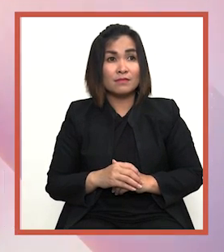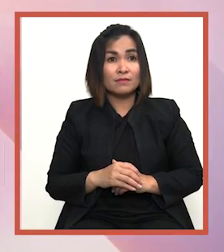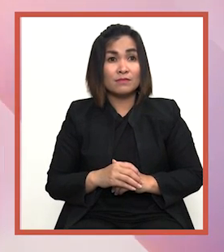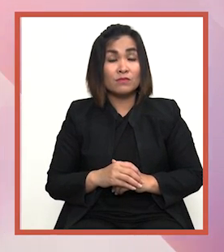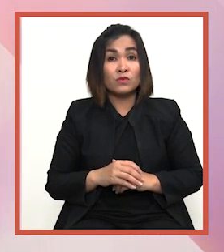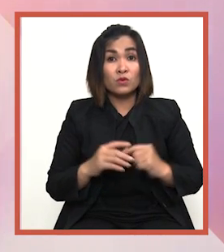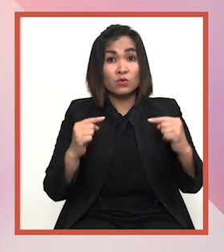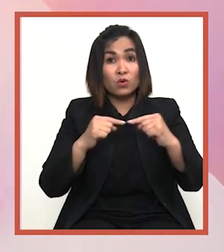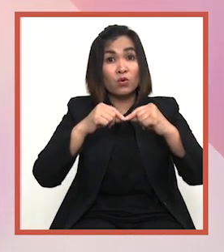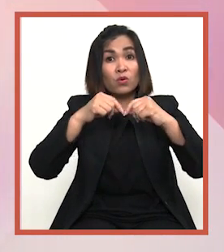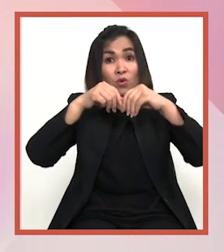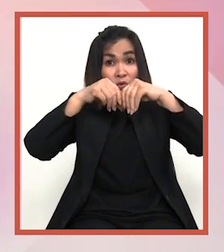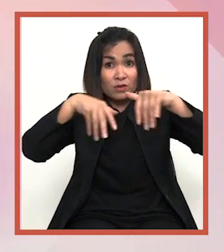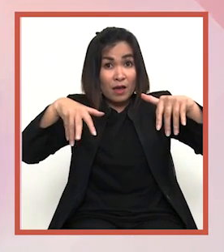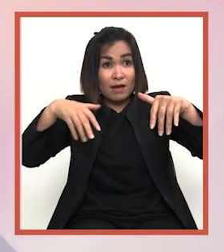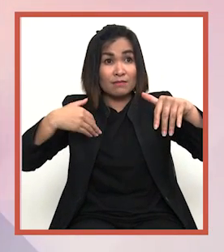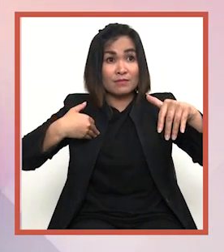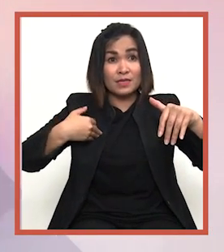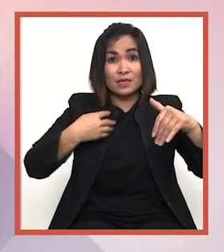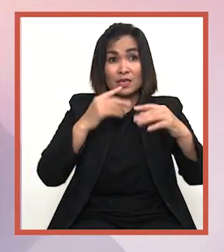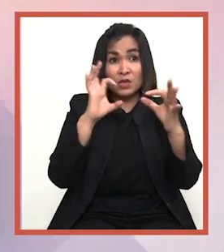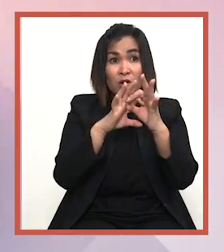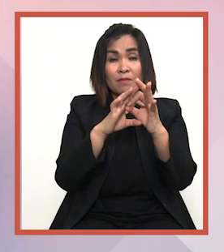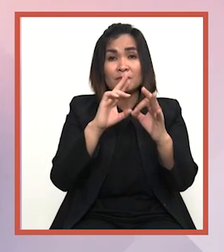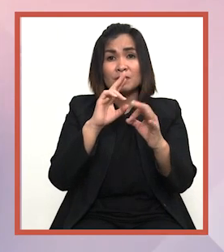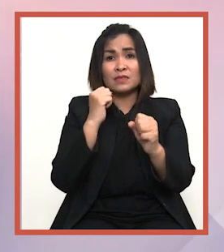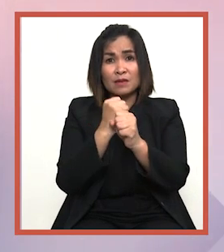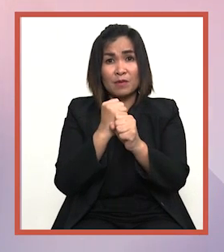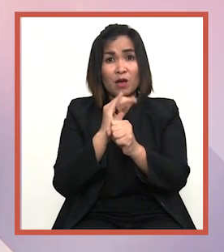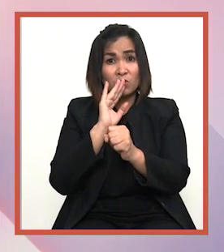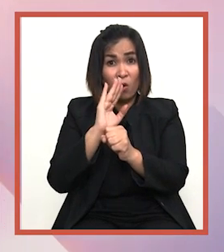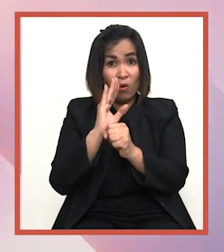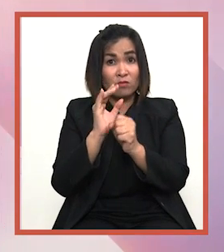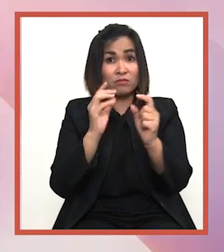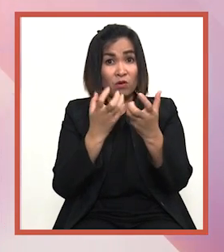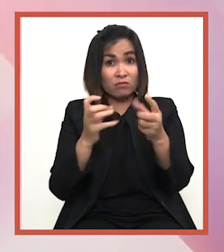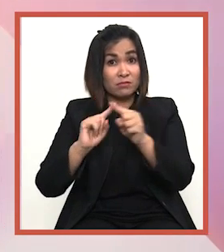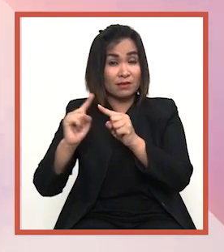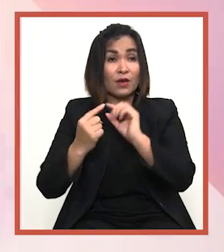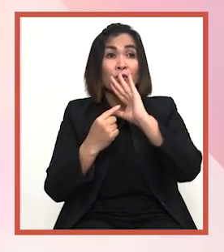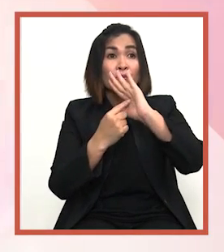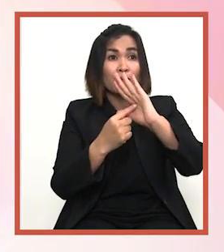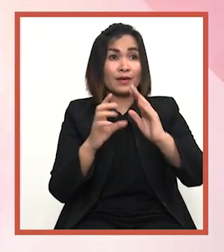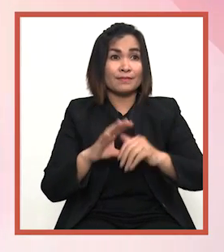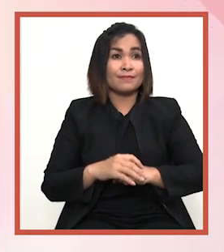โครงสร้างสัญลักษณ์สวิตช์ขั้วเดียวนะครับจะแสดงสถานะการทำงานขององค์ประกอบร่วมเช่นนะครับลักษณะของ